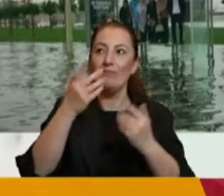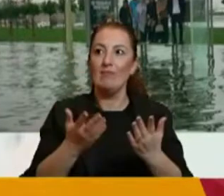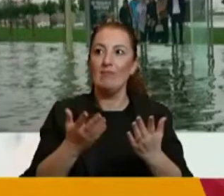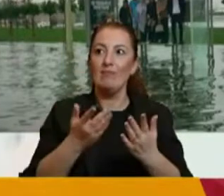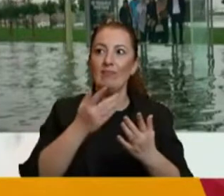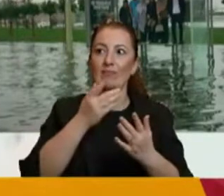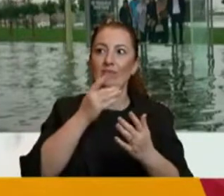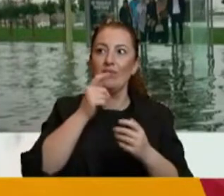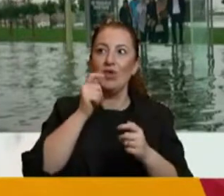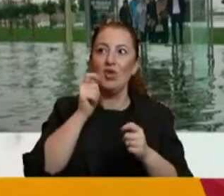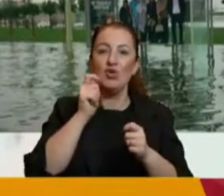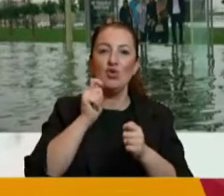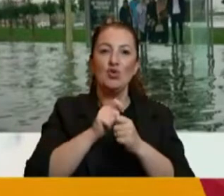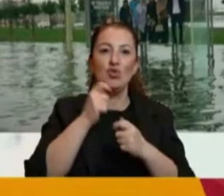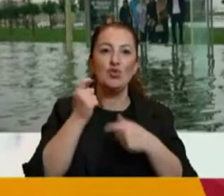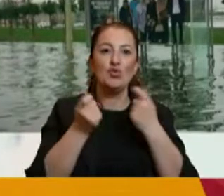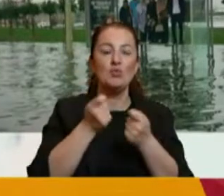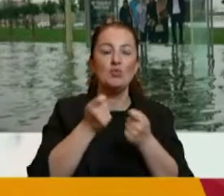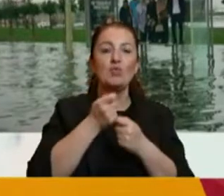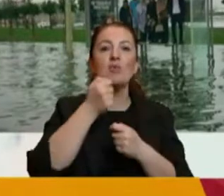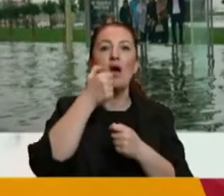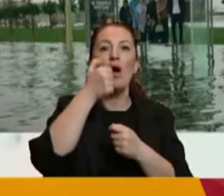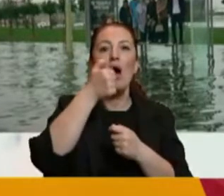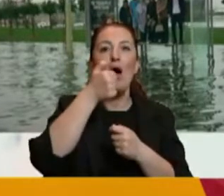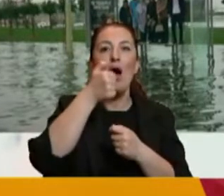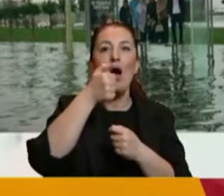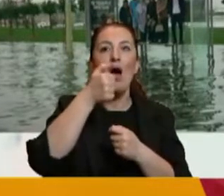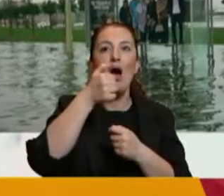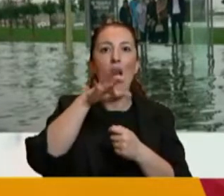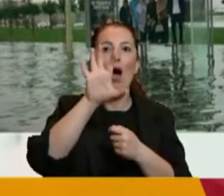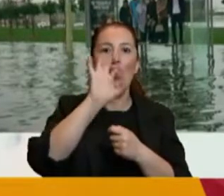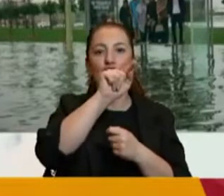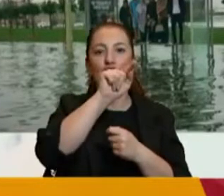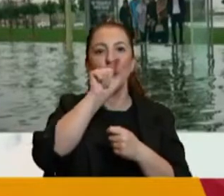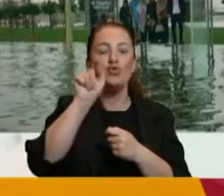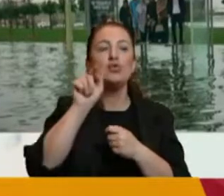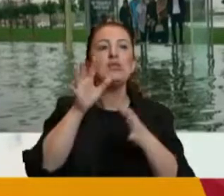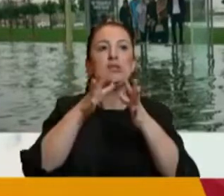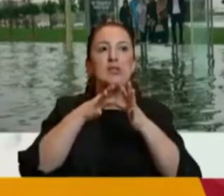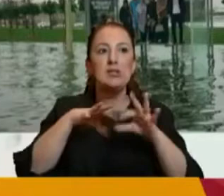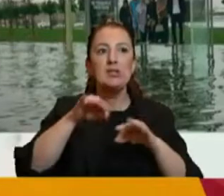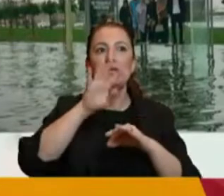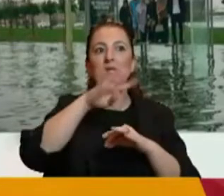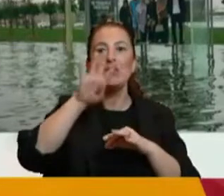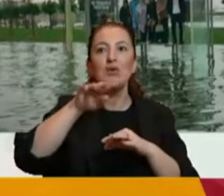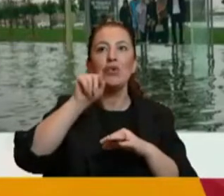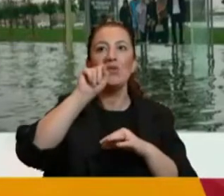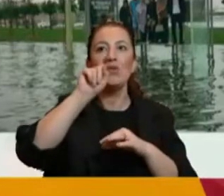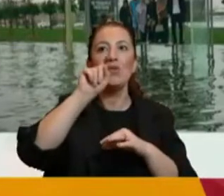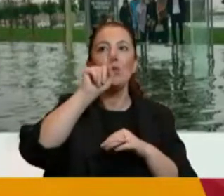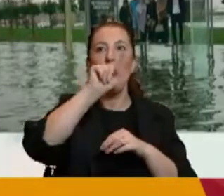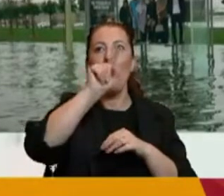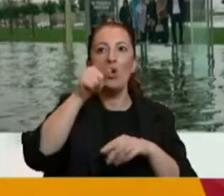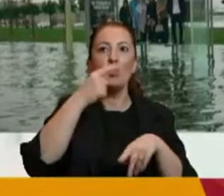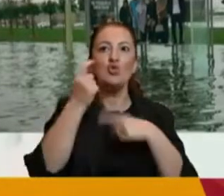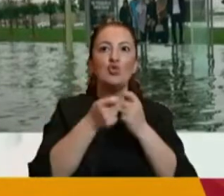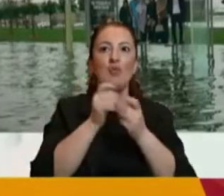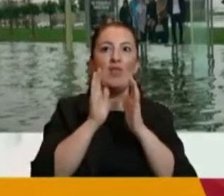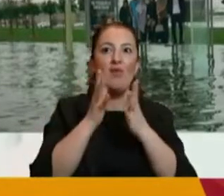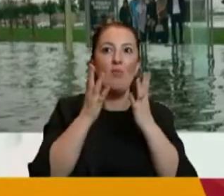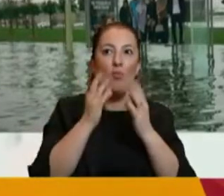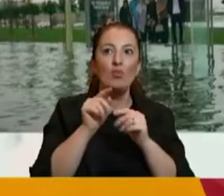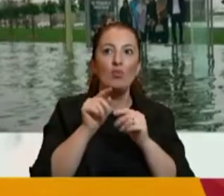çalışmalarımız 60 noktasında tamamlandı 44 noktada çalışmalarımız devam ediyor